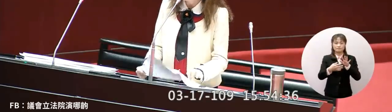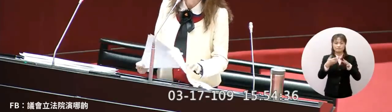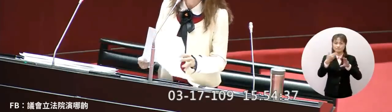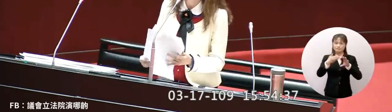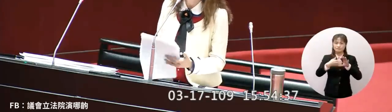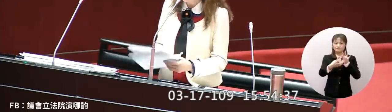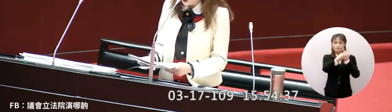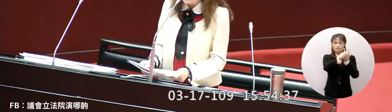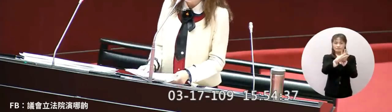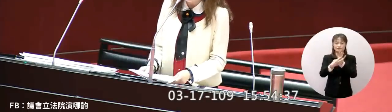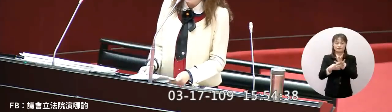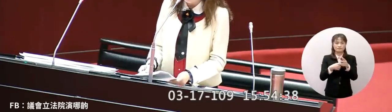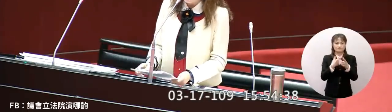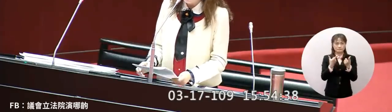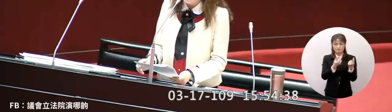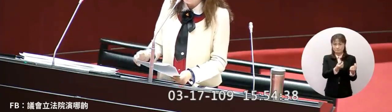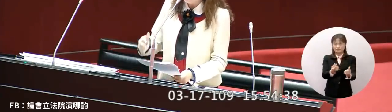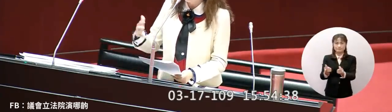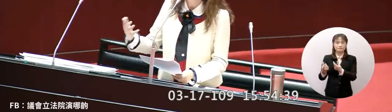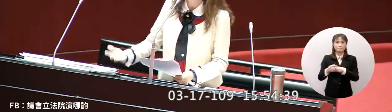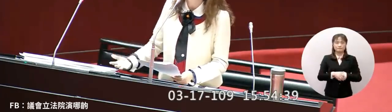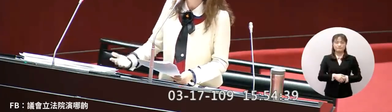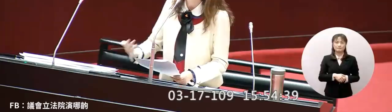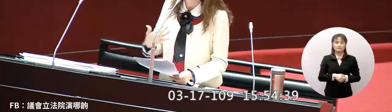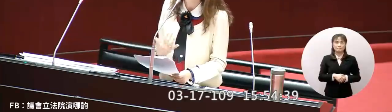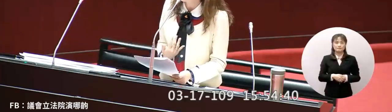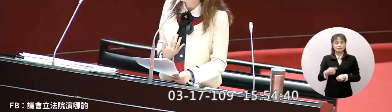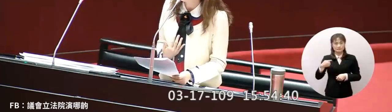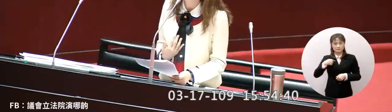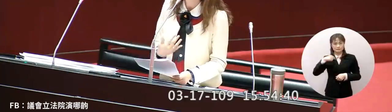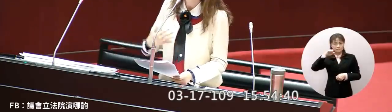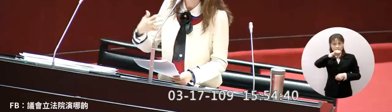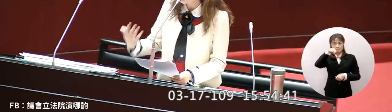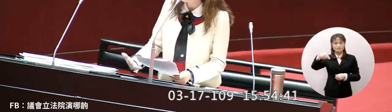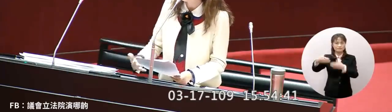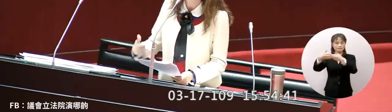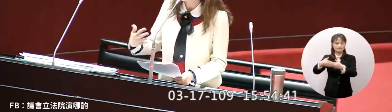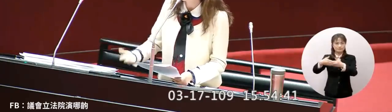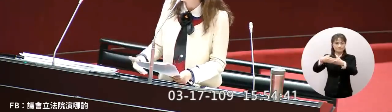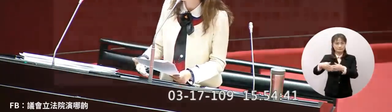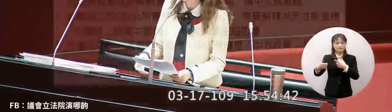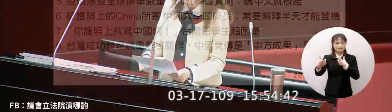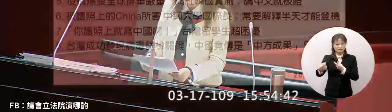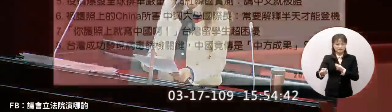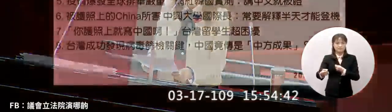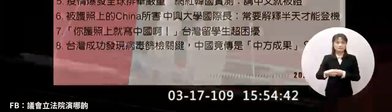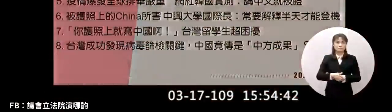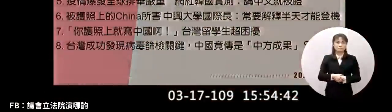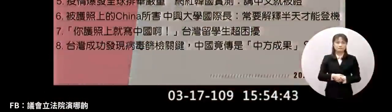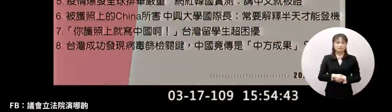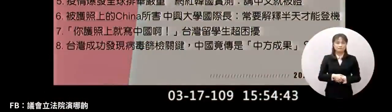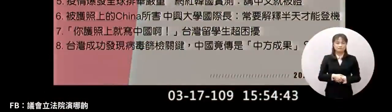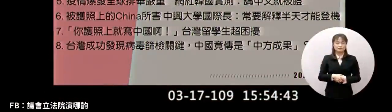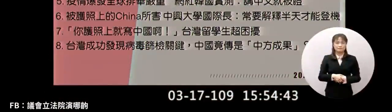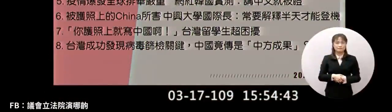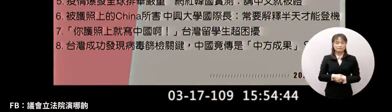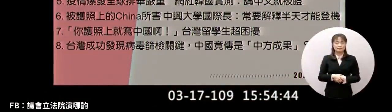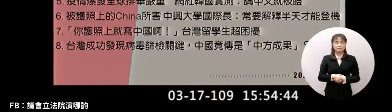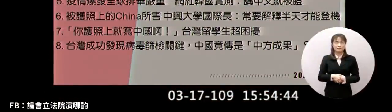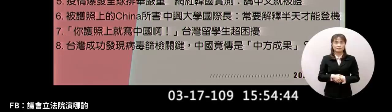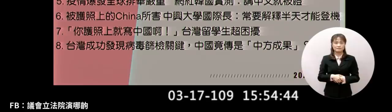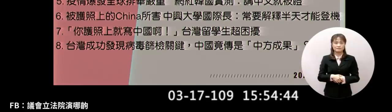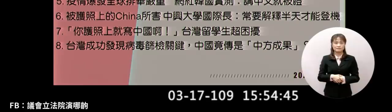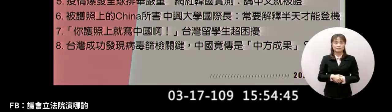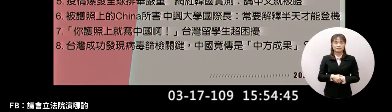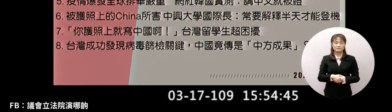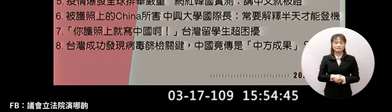的标题哦，都是跟中国，咱拢叫中国 China 带衰哈、啊、所以引起